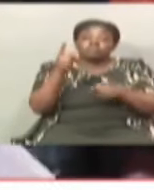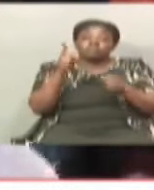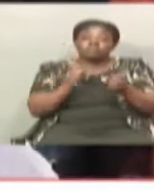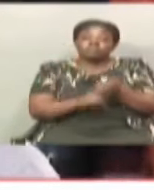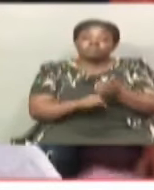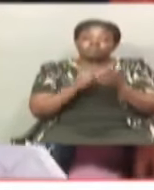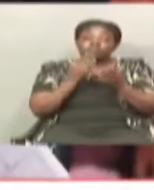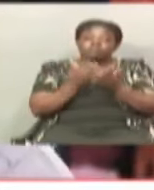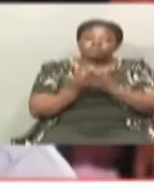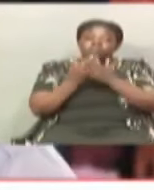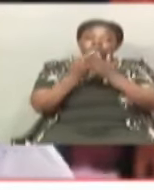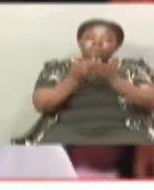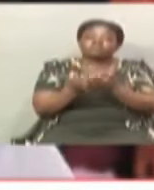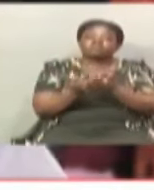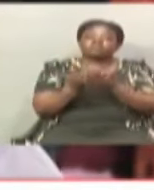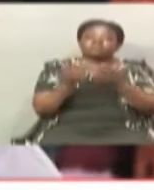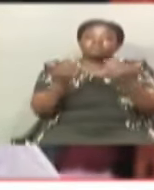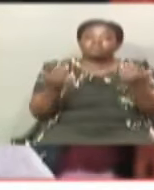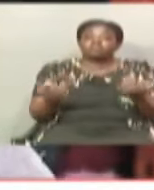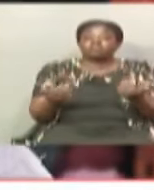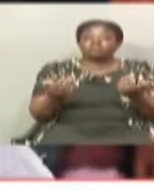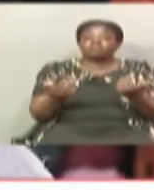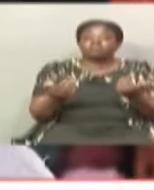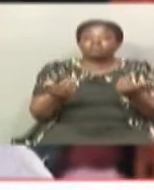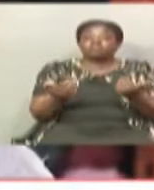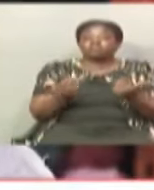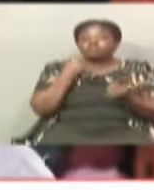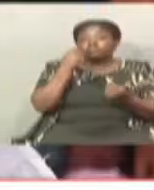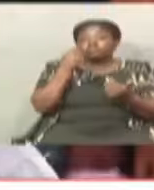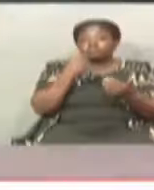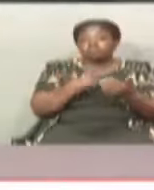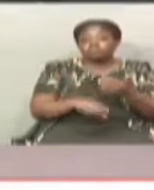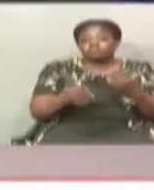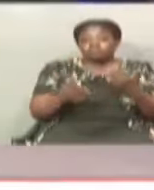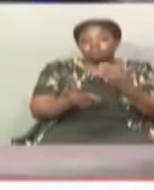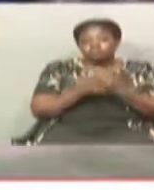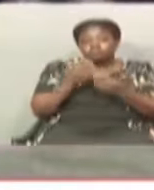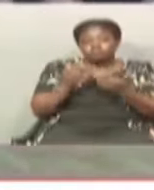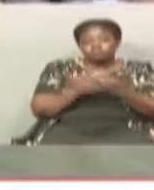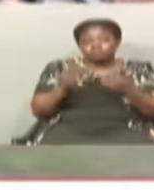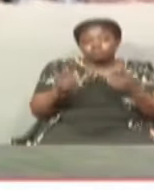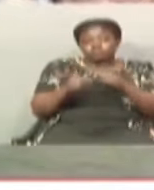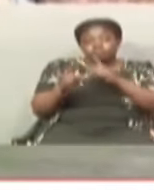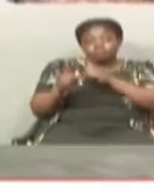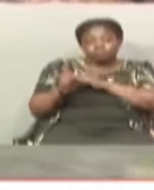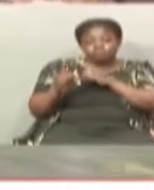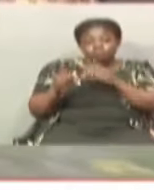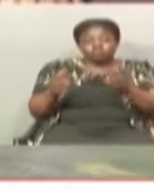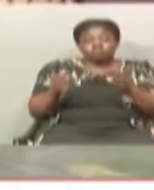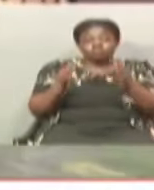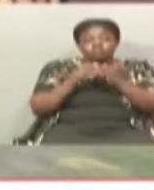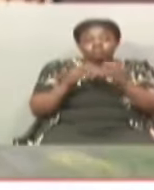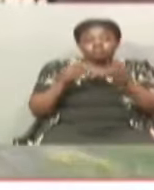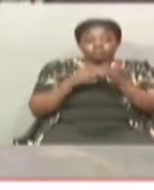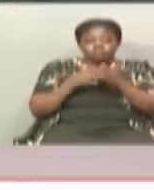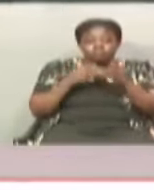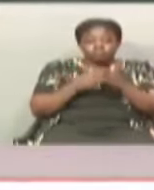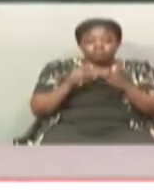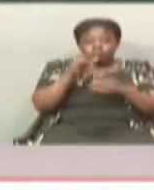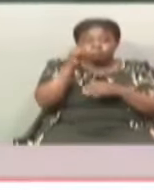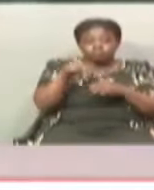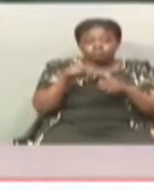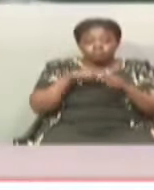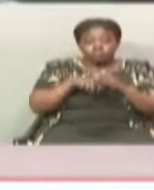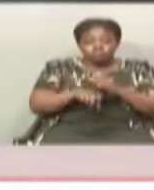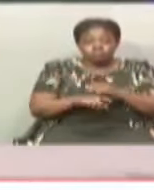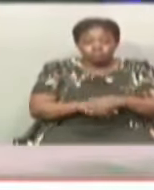nga biweebwa atilisiti abandibadde nga abakuza. Abasirikale basigale bakuma amaka gano okutangira omuntu yenna